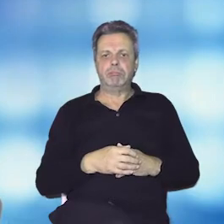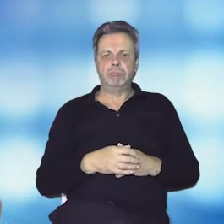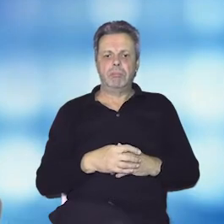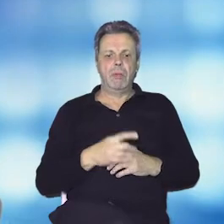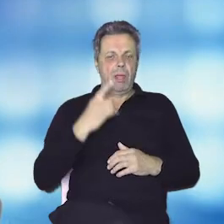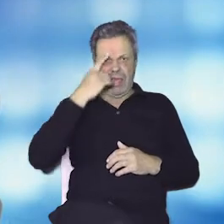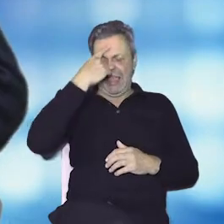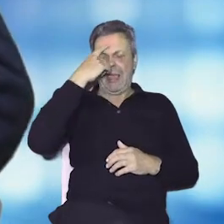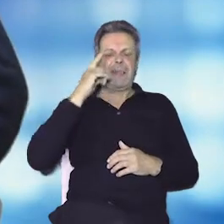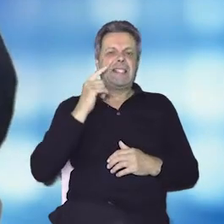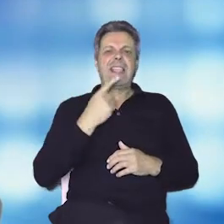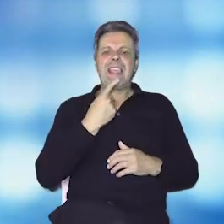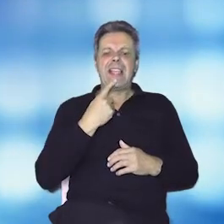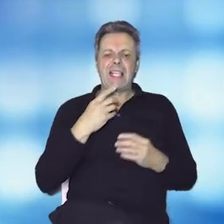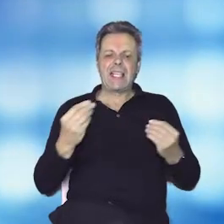Uh-huh. Zašto?